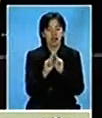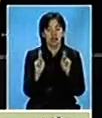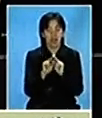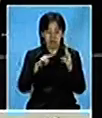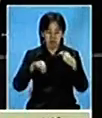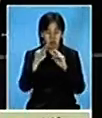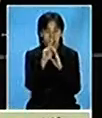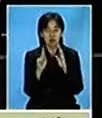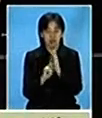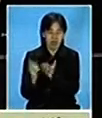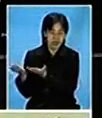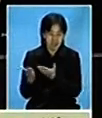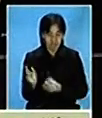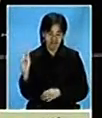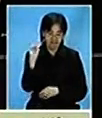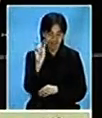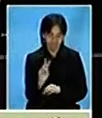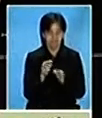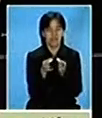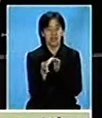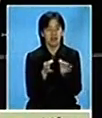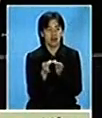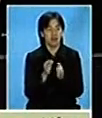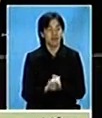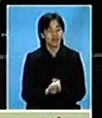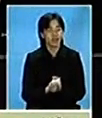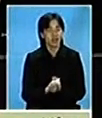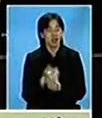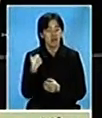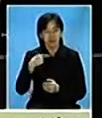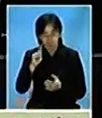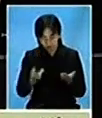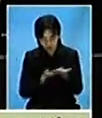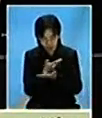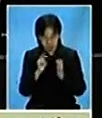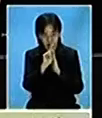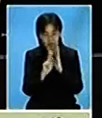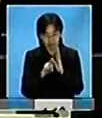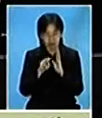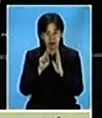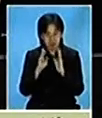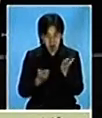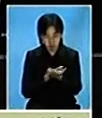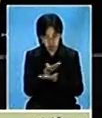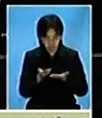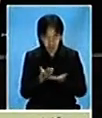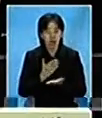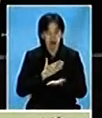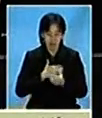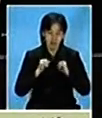เข้าร่วมประชุมเพื่อชี้แจงต่อที่ประชุมวุฒิสภาในการนี้เพื่อประโยชน์ต่อการพิจารณาร่างพรบฉบับนี้นะครับผมจึงได้อนุญาต